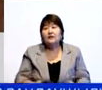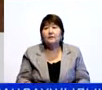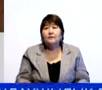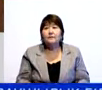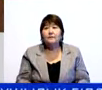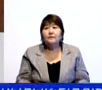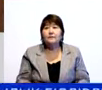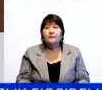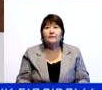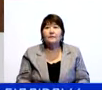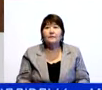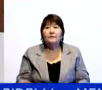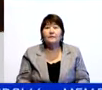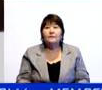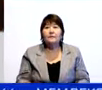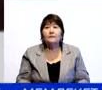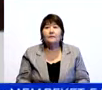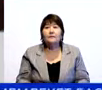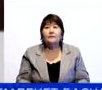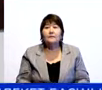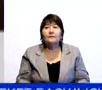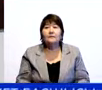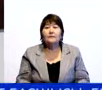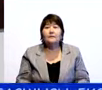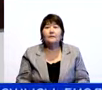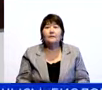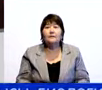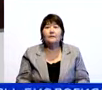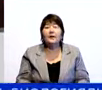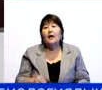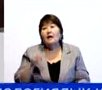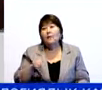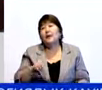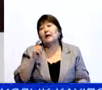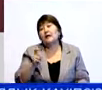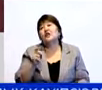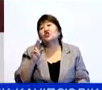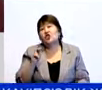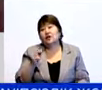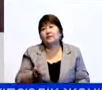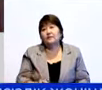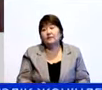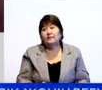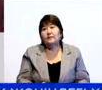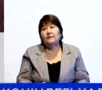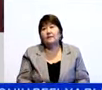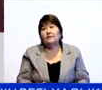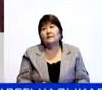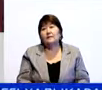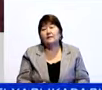кәне. Пахасатшы. Ха. Енді ха. Ха.